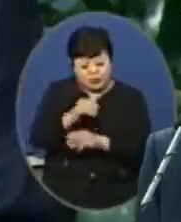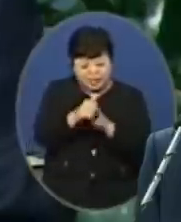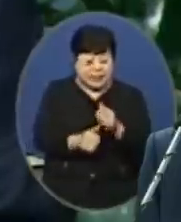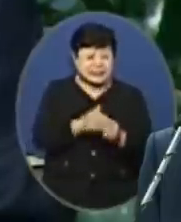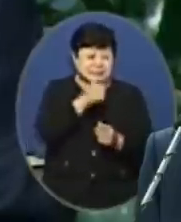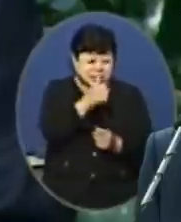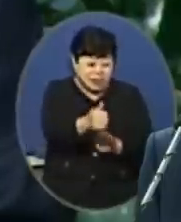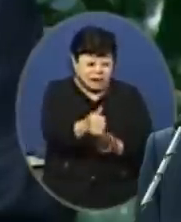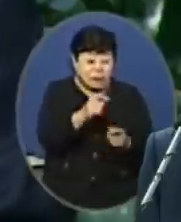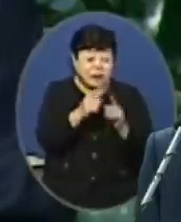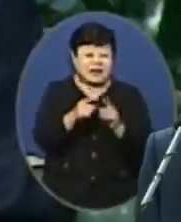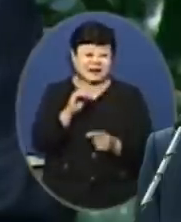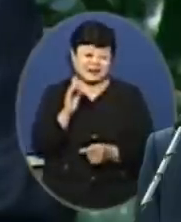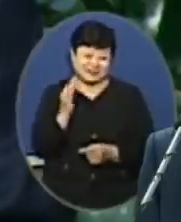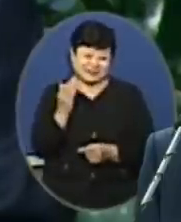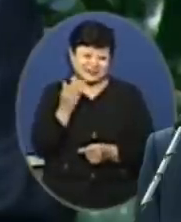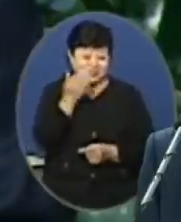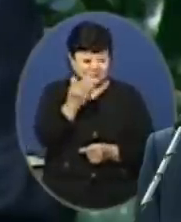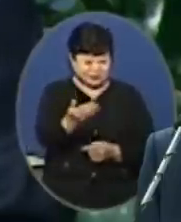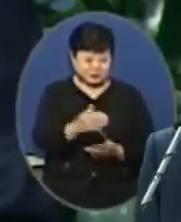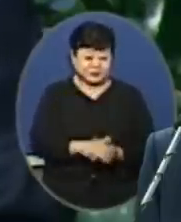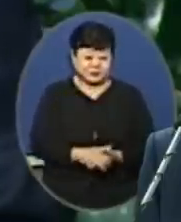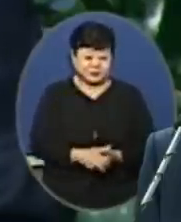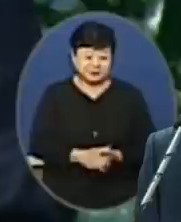하나님이라고 말하게 된 것입니다.